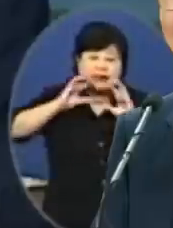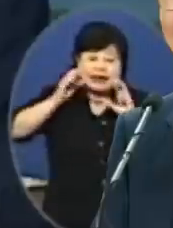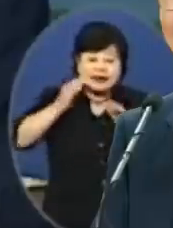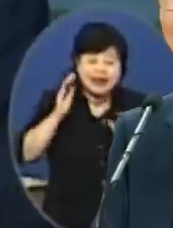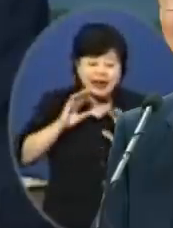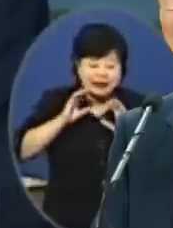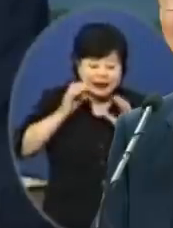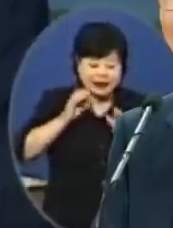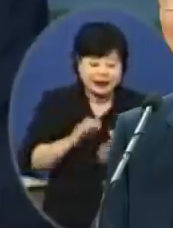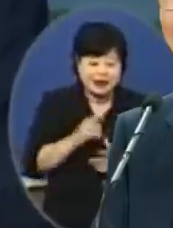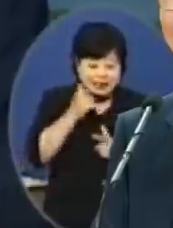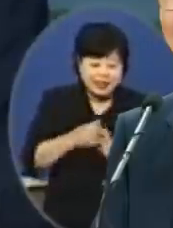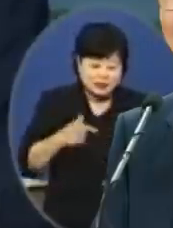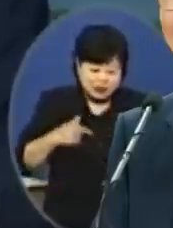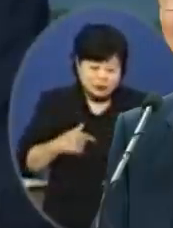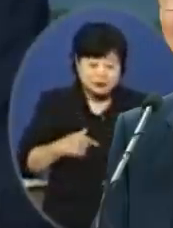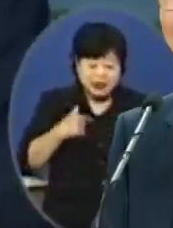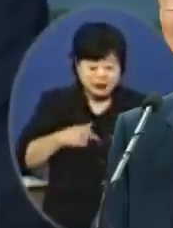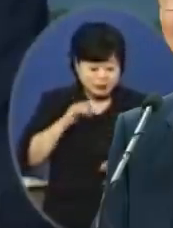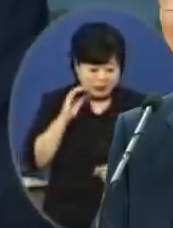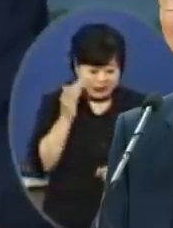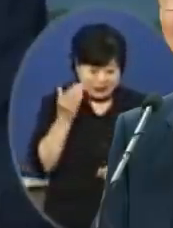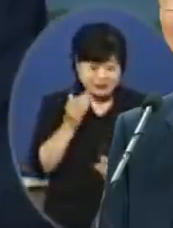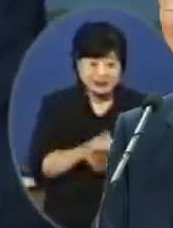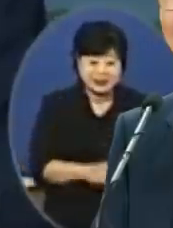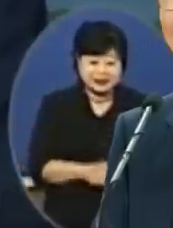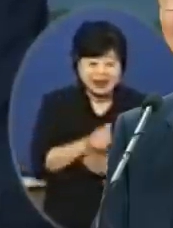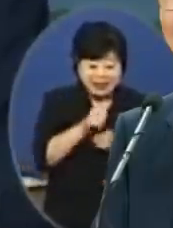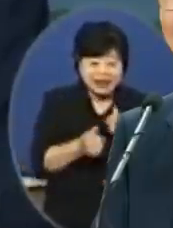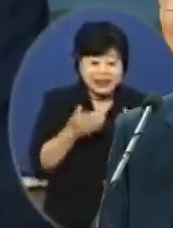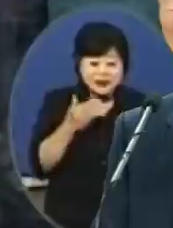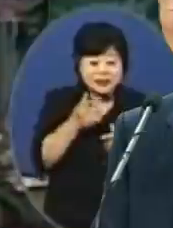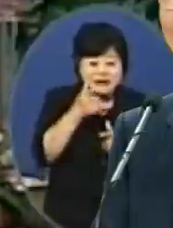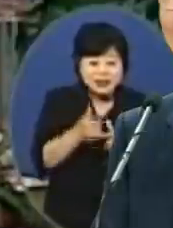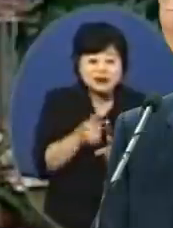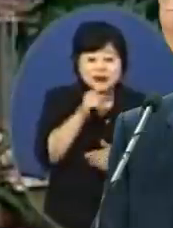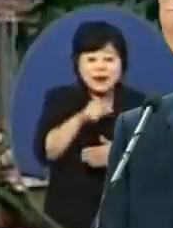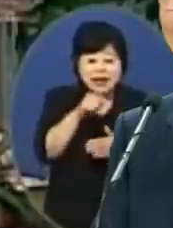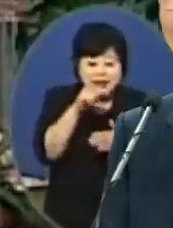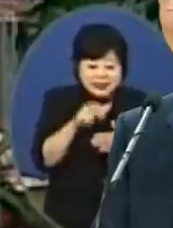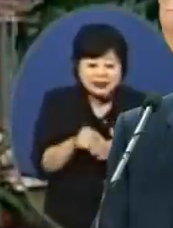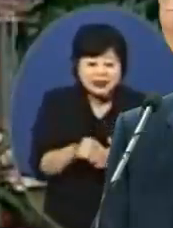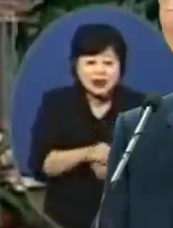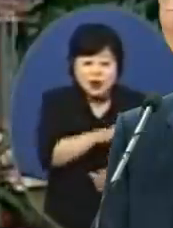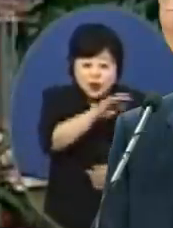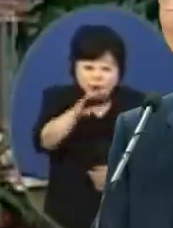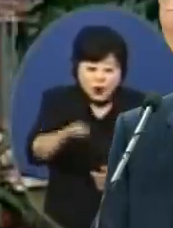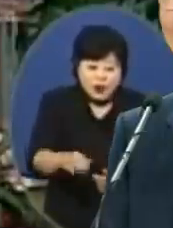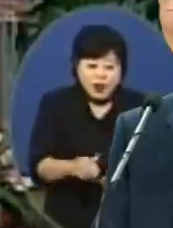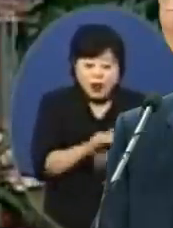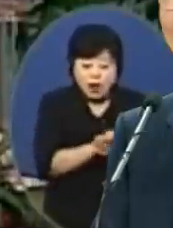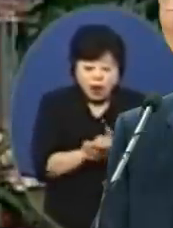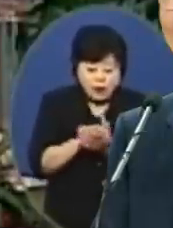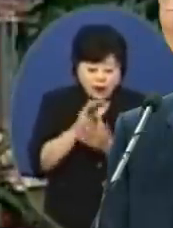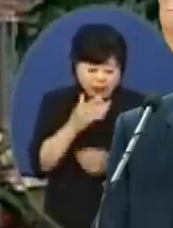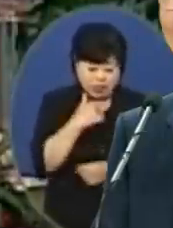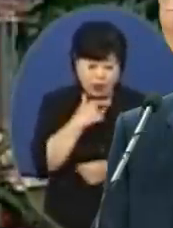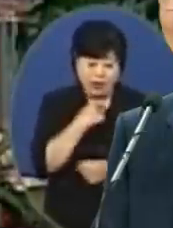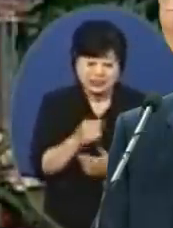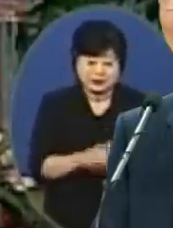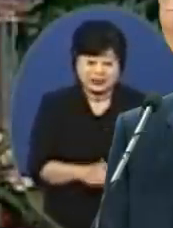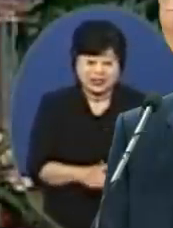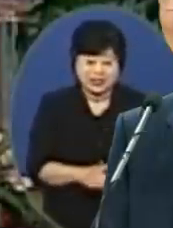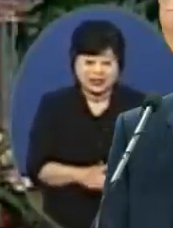천국, 예수 기쁨 내 기쁨이 된 것입니다. 하나님은 예수님 안에서 우리와 화목되기를 원하시는